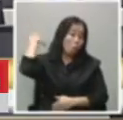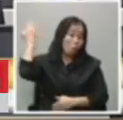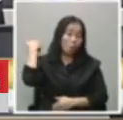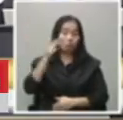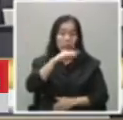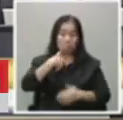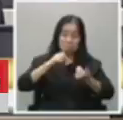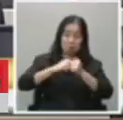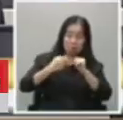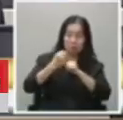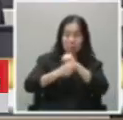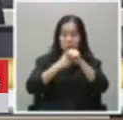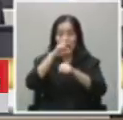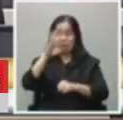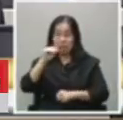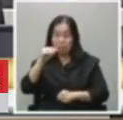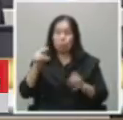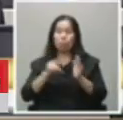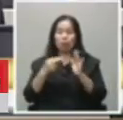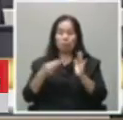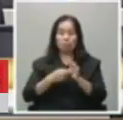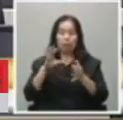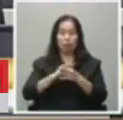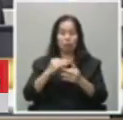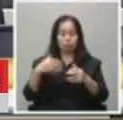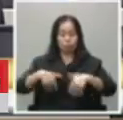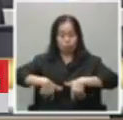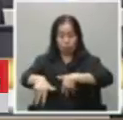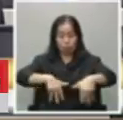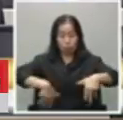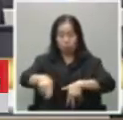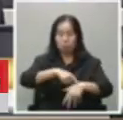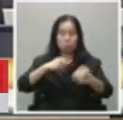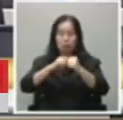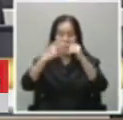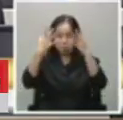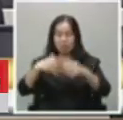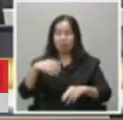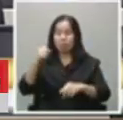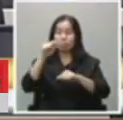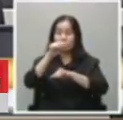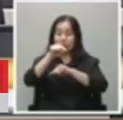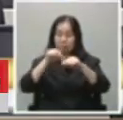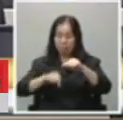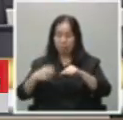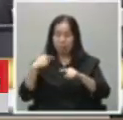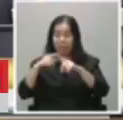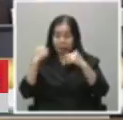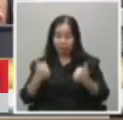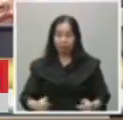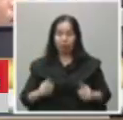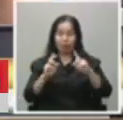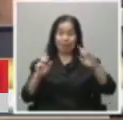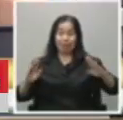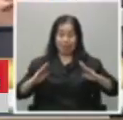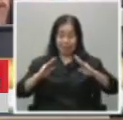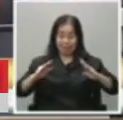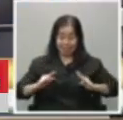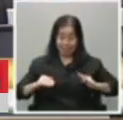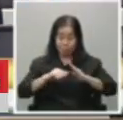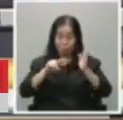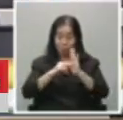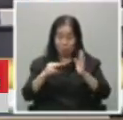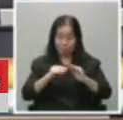ปี40เนี่ย 85% คือฐานรากไม่ได้รับผลกระทบ 15% ได้รับผลกระทบตอนนี้พีระมิดหัวกลับ